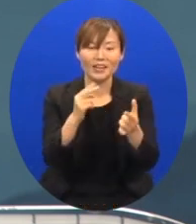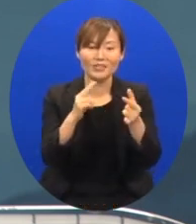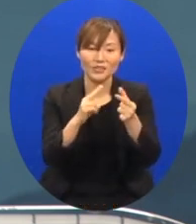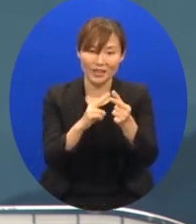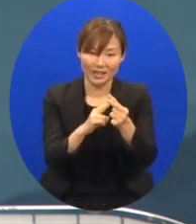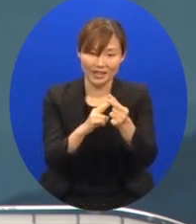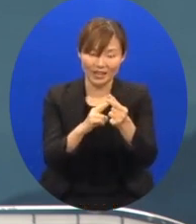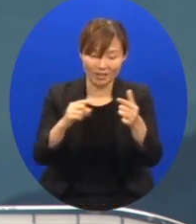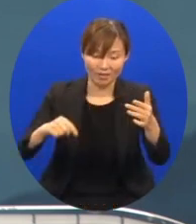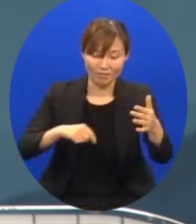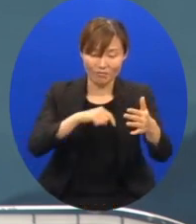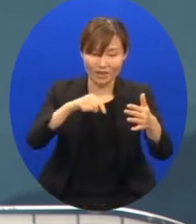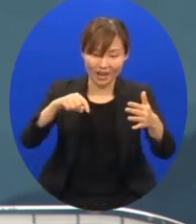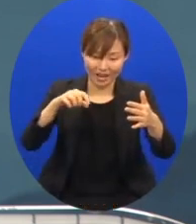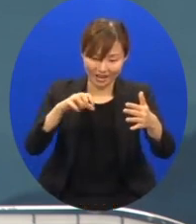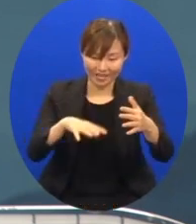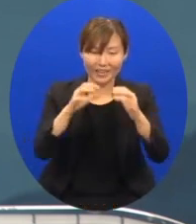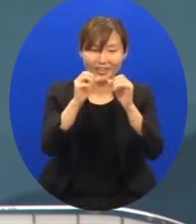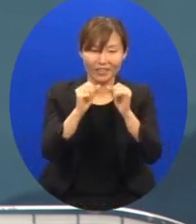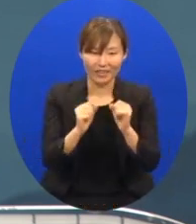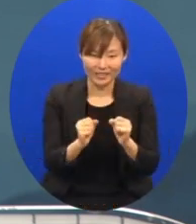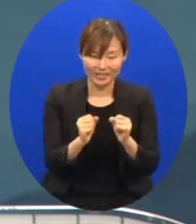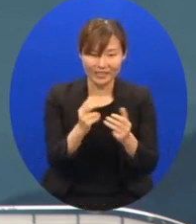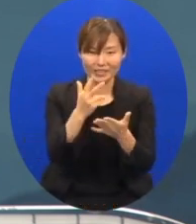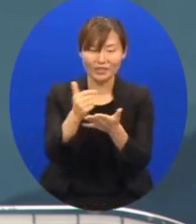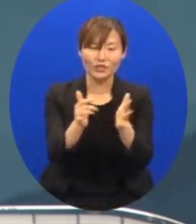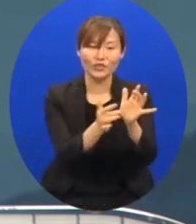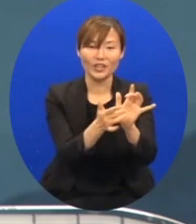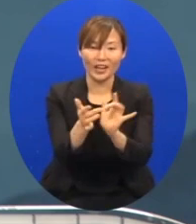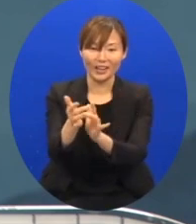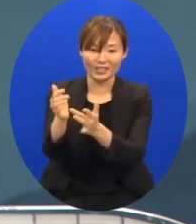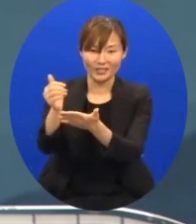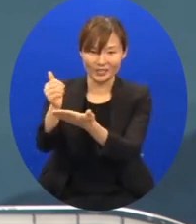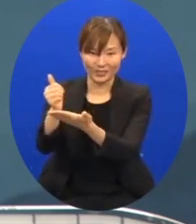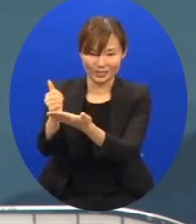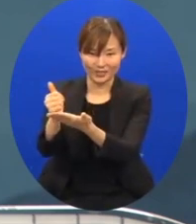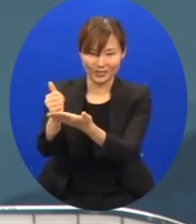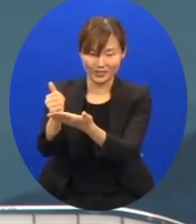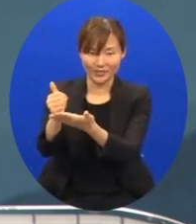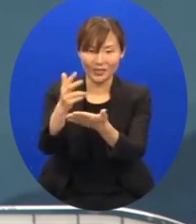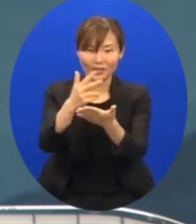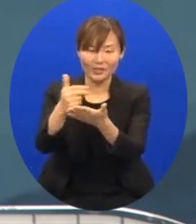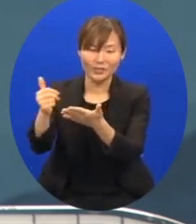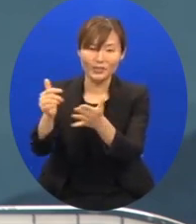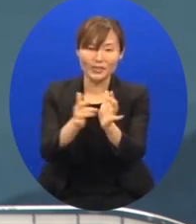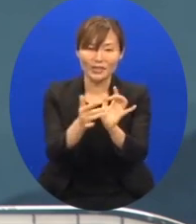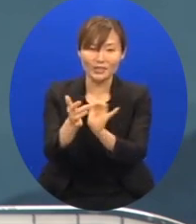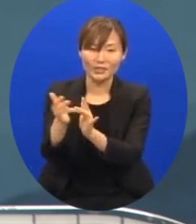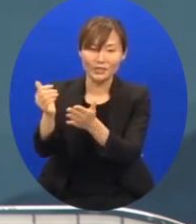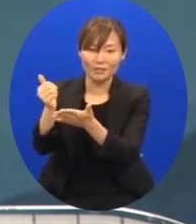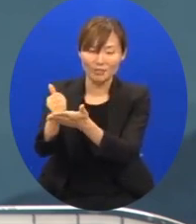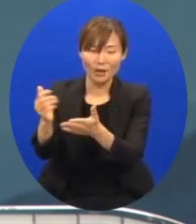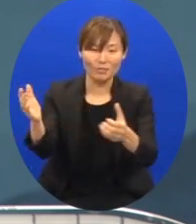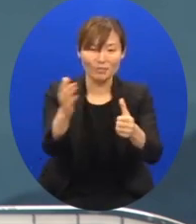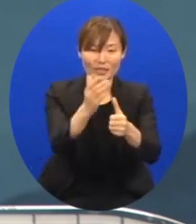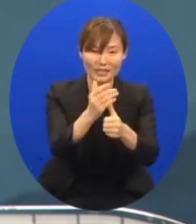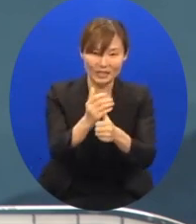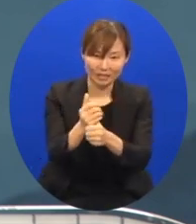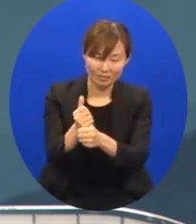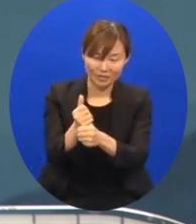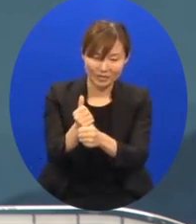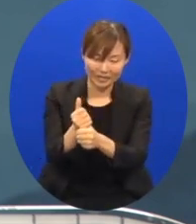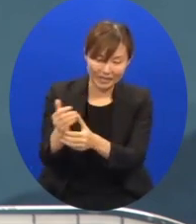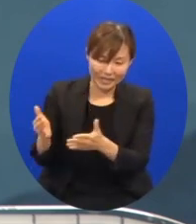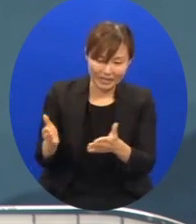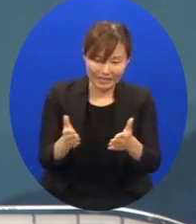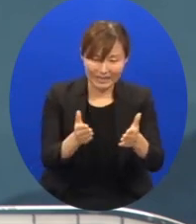안에 거하시는 주 예수님이 있어요 주 예수님만 붙잡고 나가면 반드시 길이 열려요